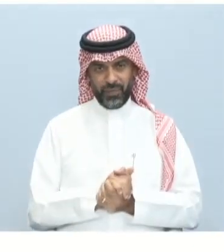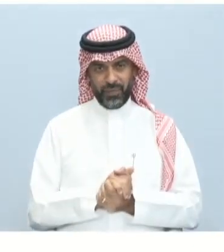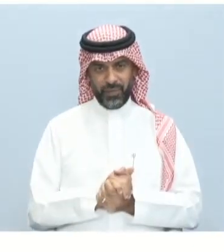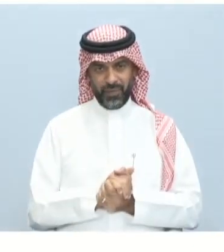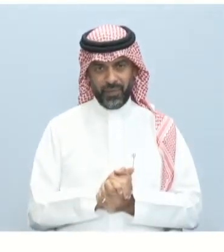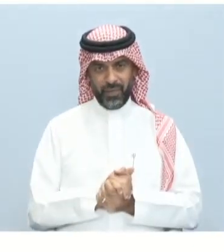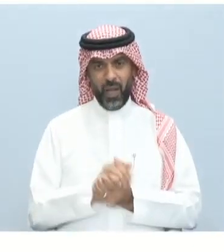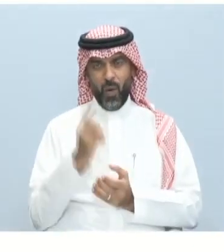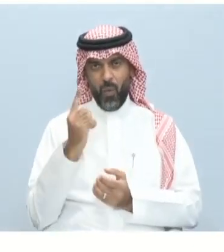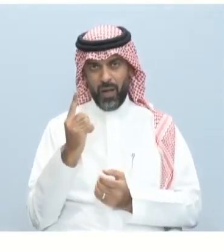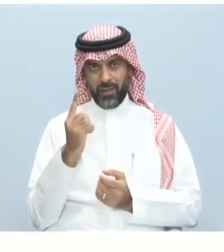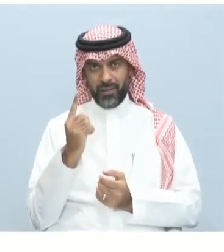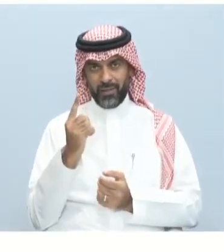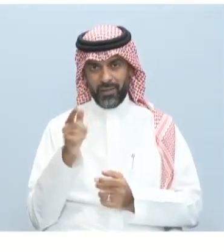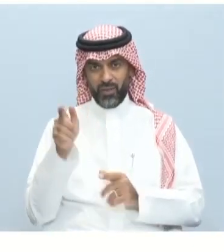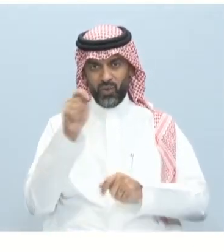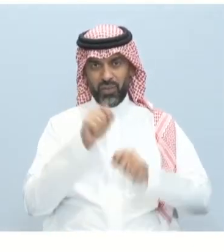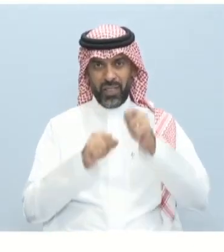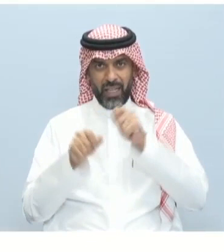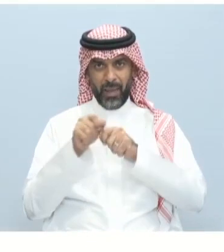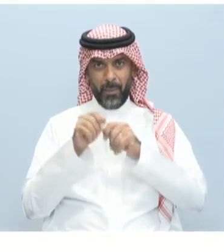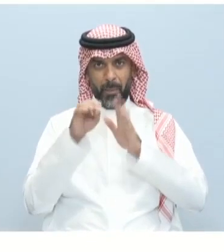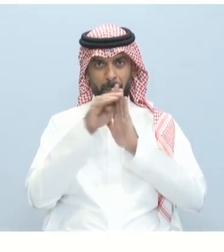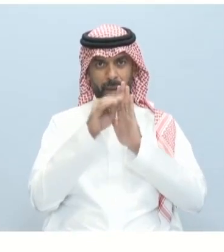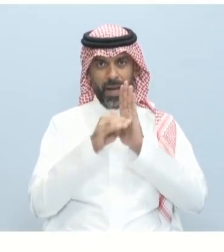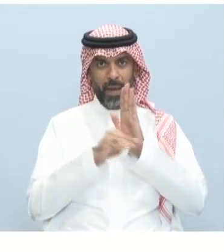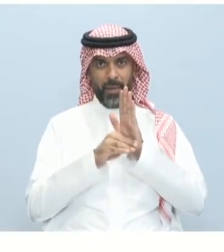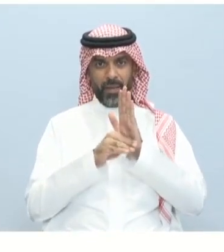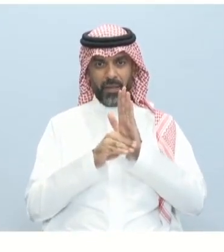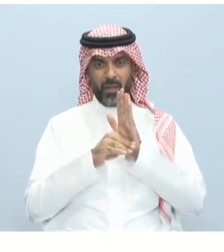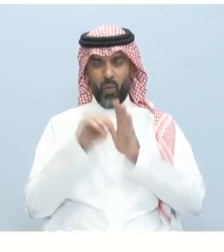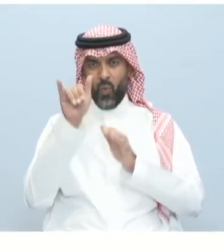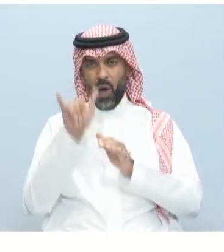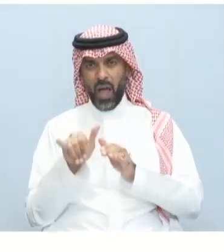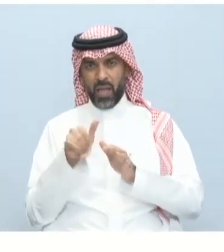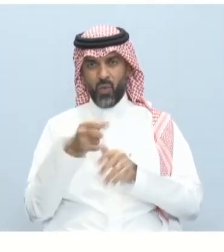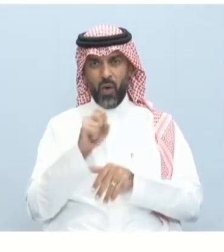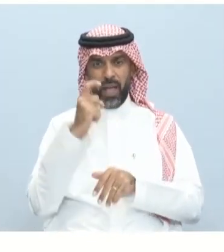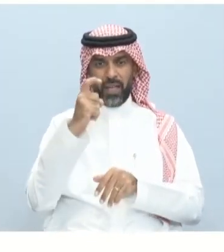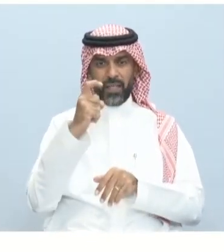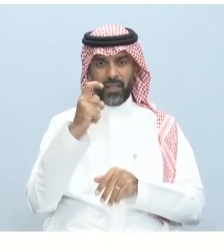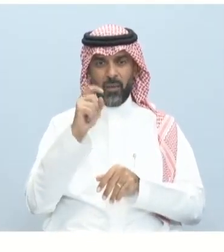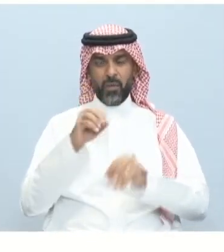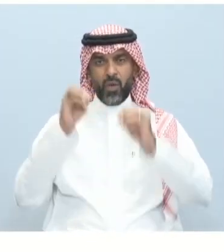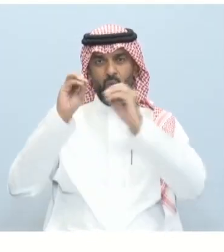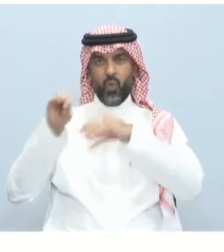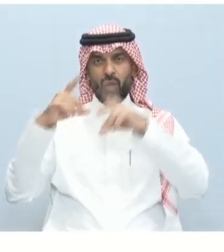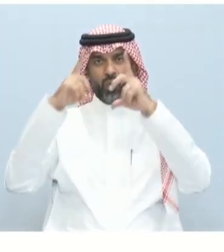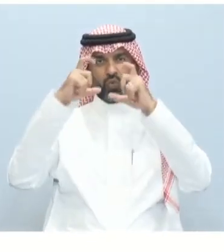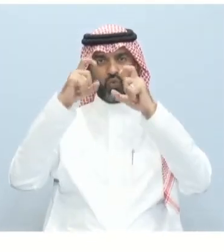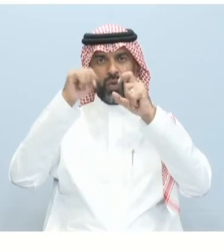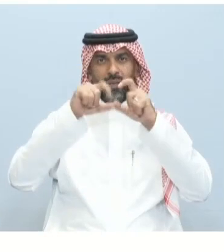الخاطئة. أولا، يستخدم البرنامج إحداثيات XY بوضع الصور في